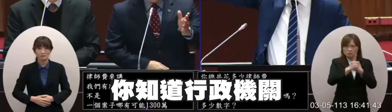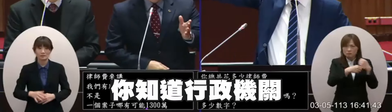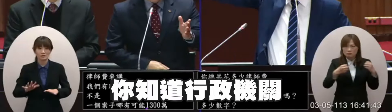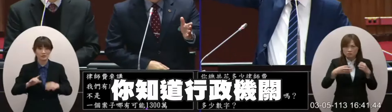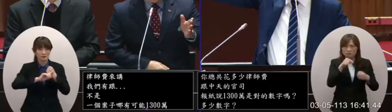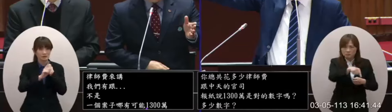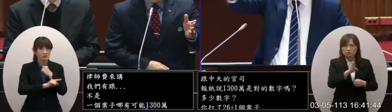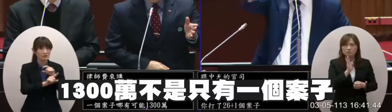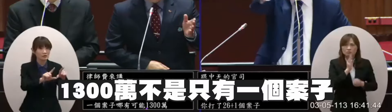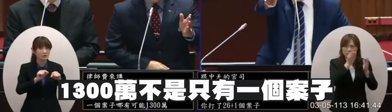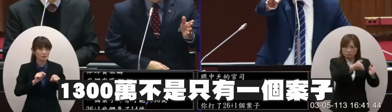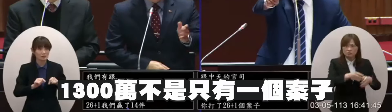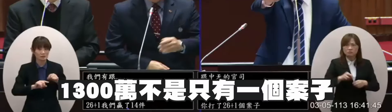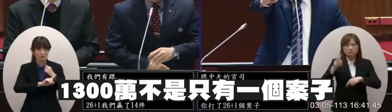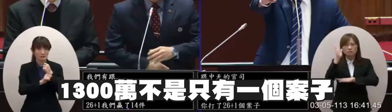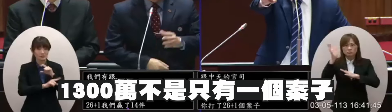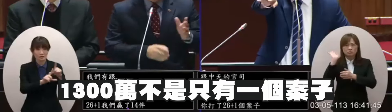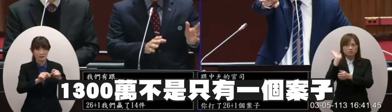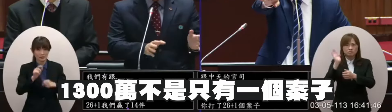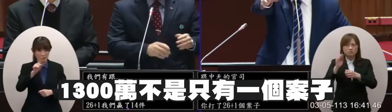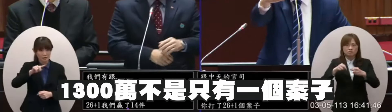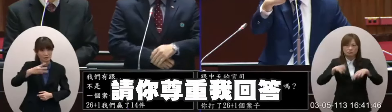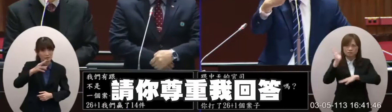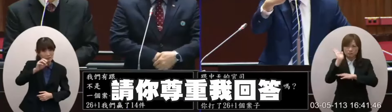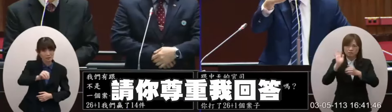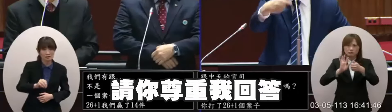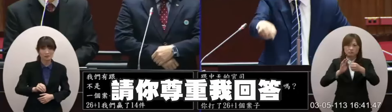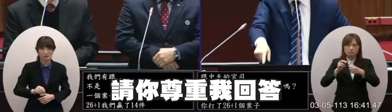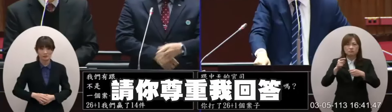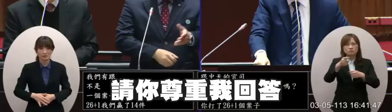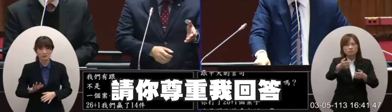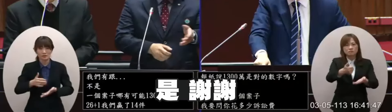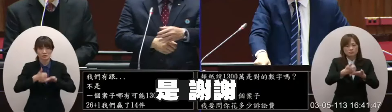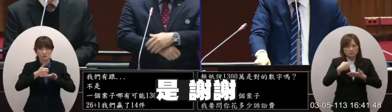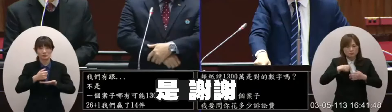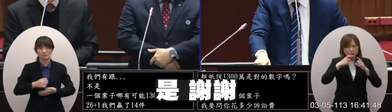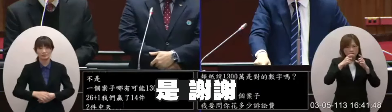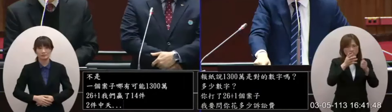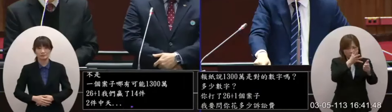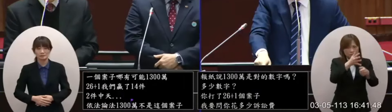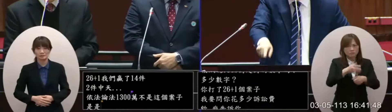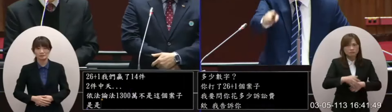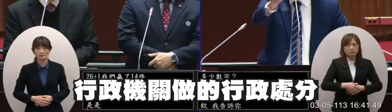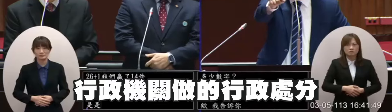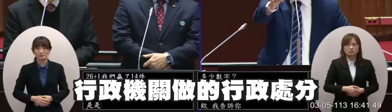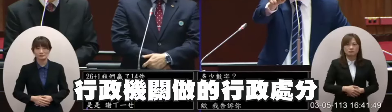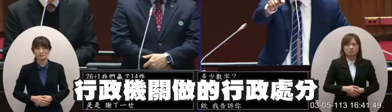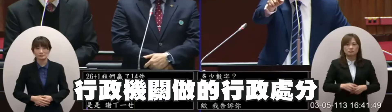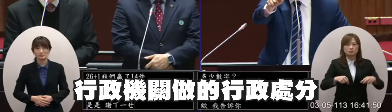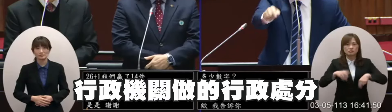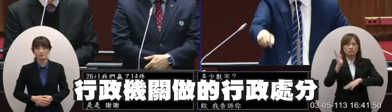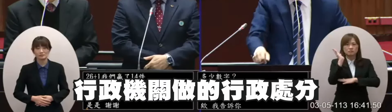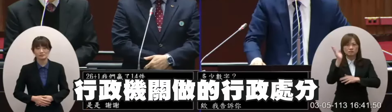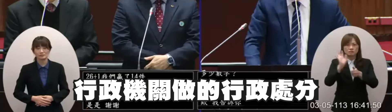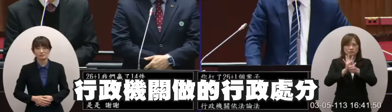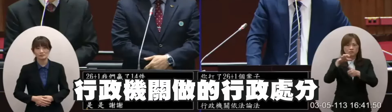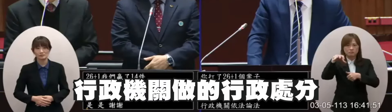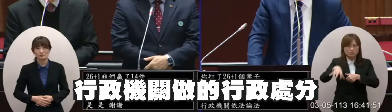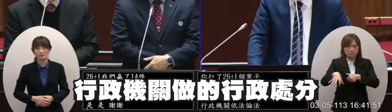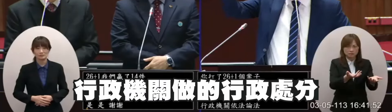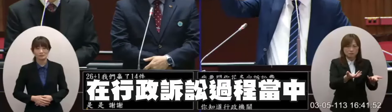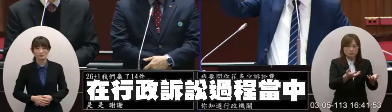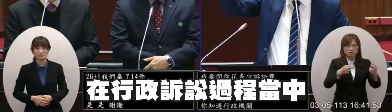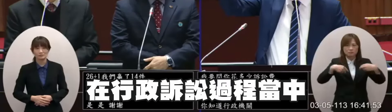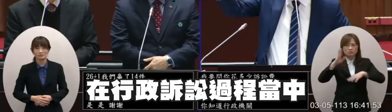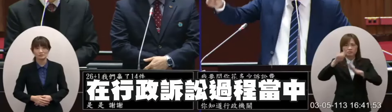行政机关 依法论法1300万不是 你 算的，嘿， 尊重我回答。 是是，谢谢。 行政机关做的行政处